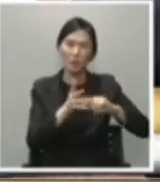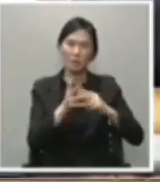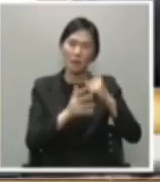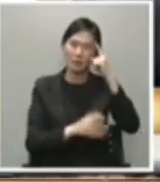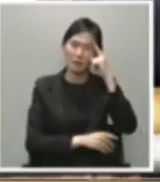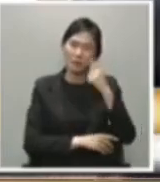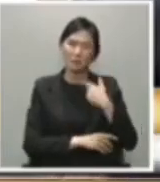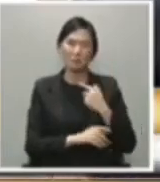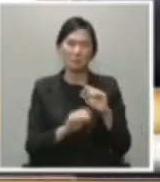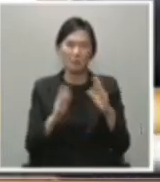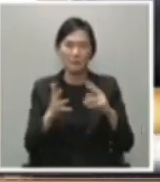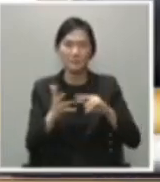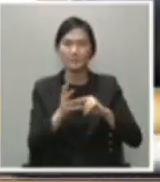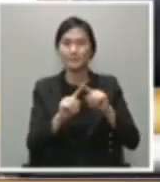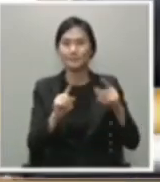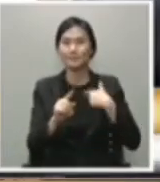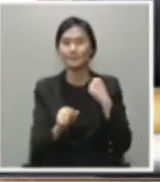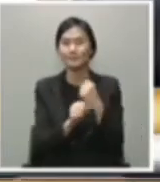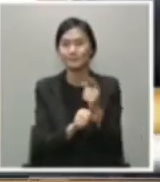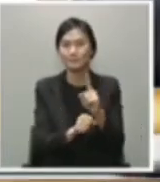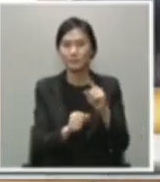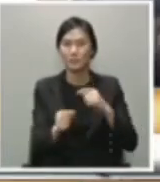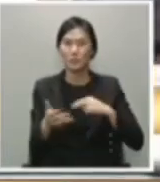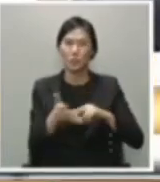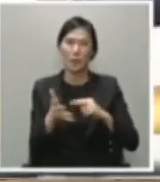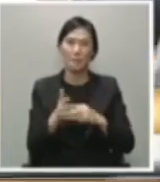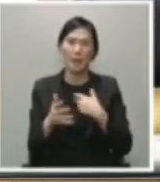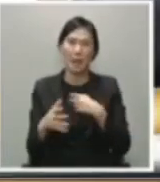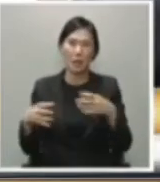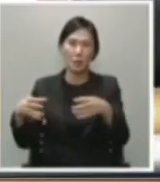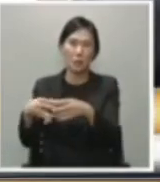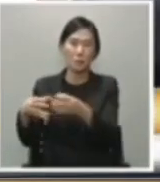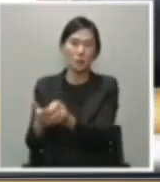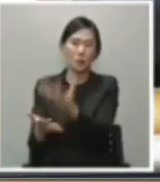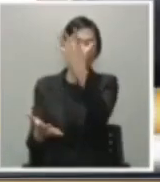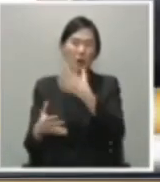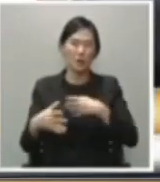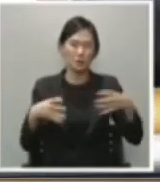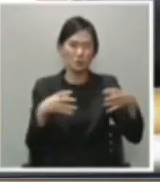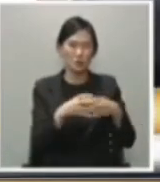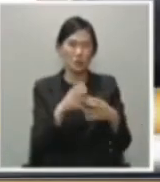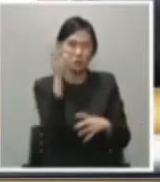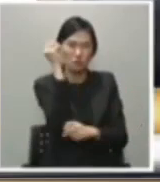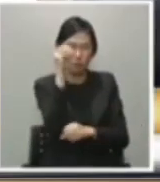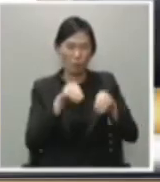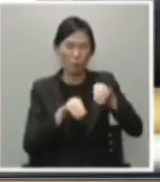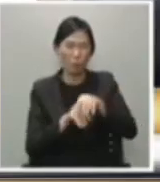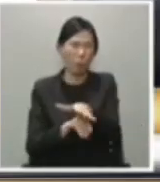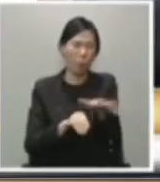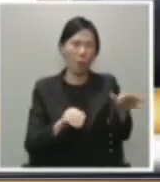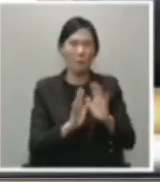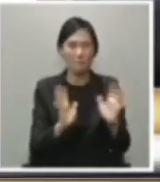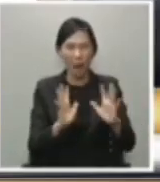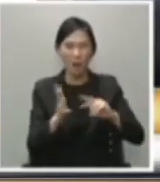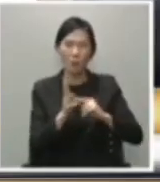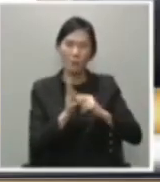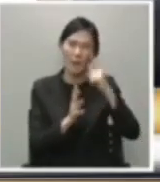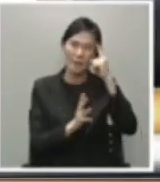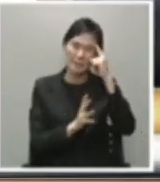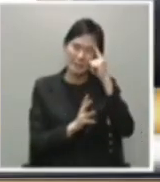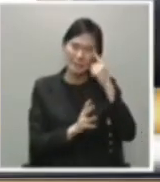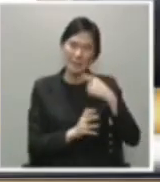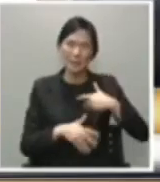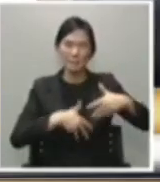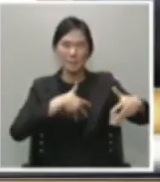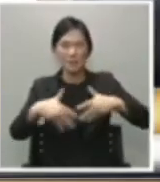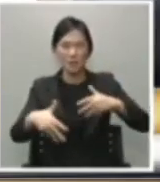อให้เกิดสภาพรวยกระจุกจนกระจายประชาชนสิ้นหวังให้ความสำคัญกับการซื้อยุ